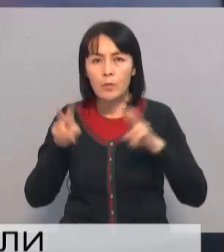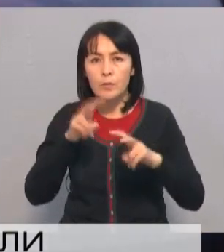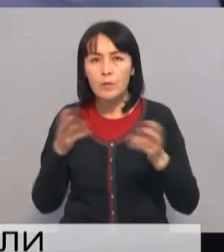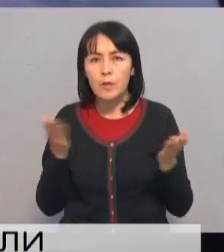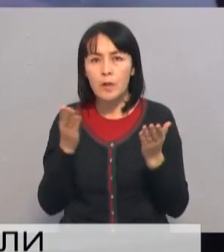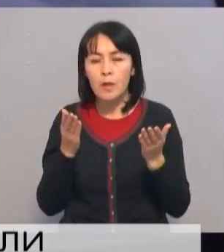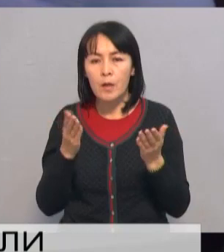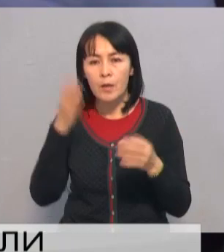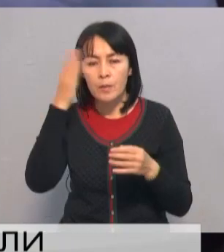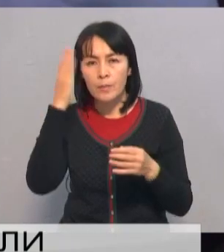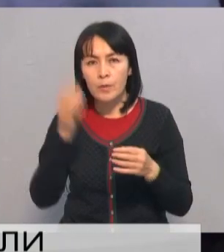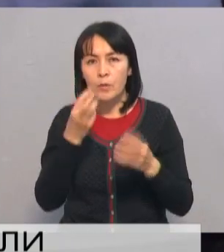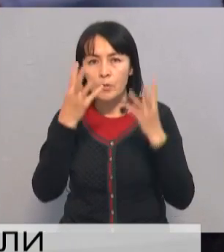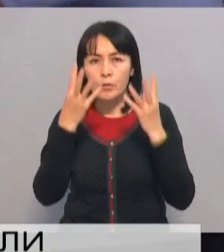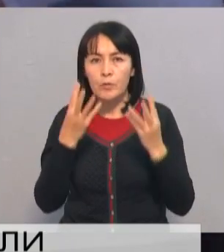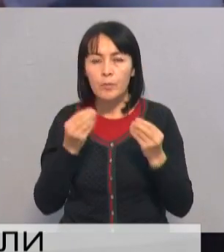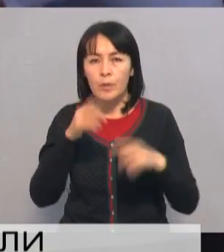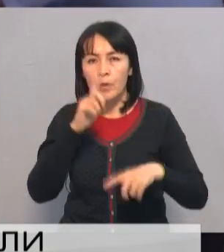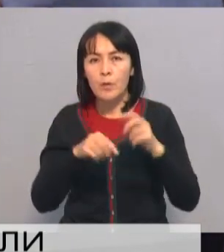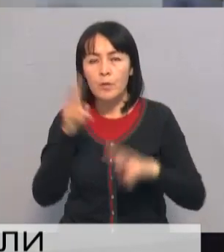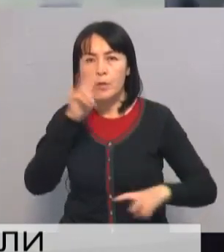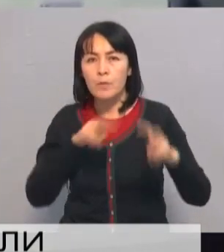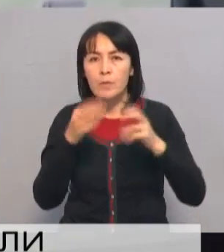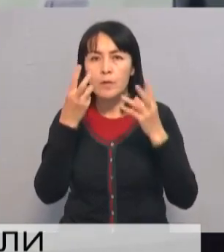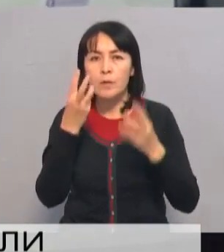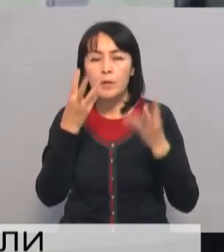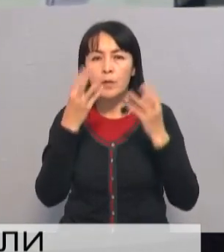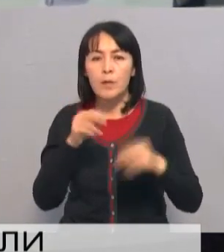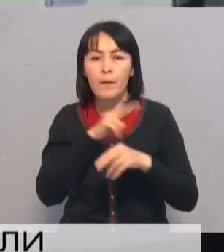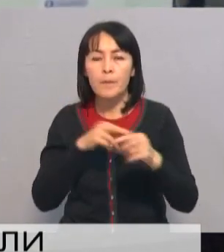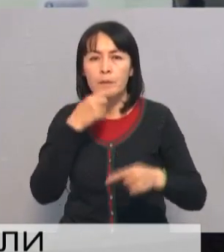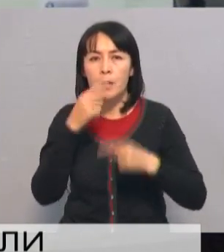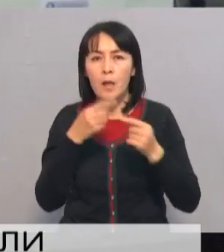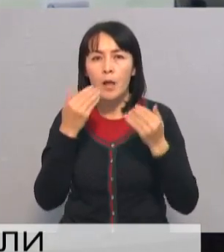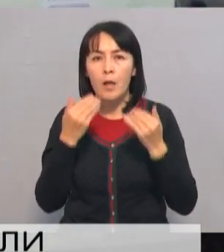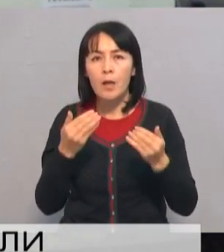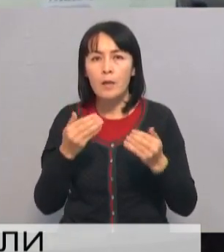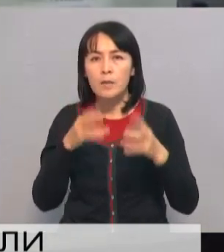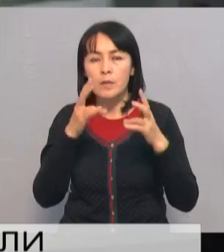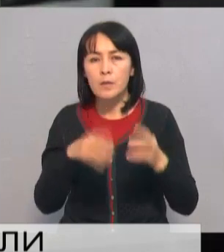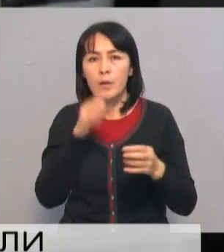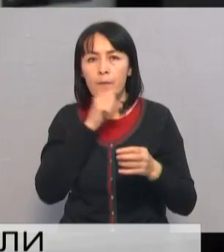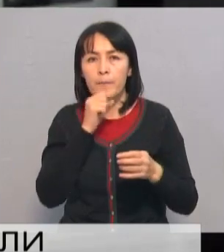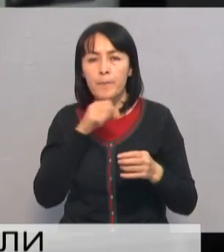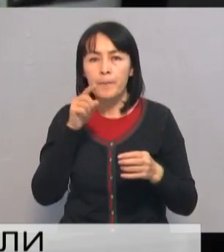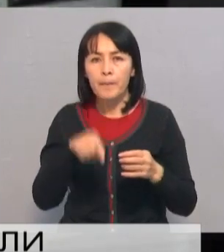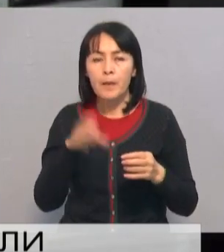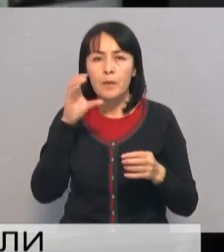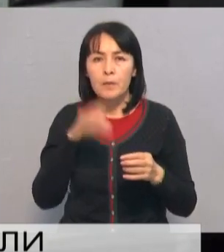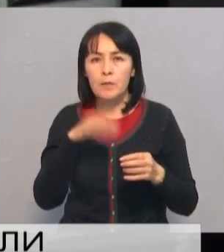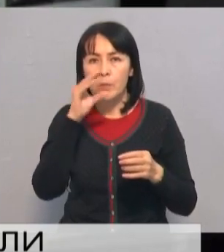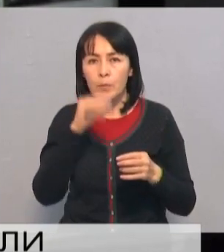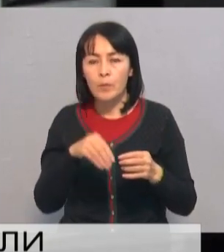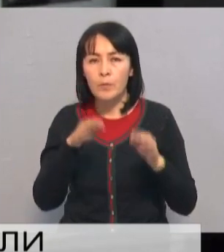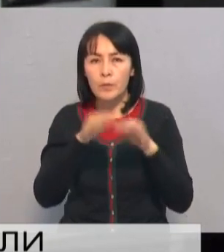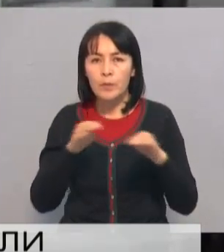как без вести пропавший. Родственники искали его 3 дня. Полиция предупреждает, жертвами грабителей, как и в указанном случае, могут